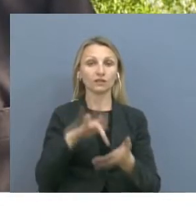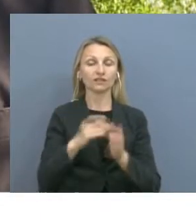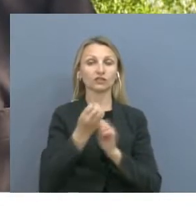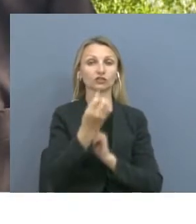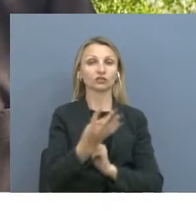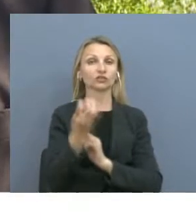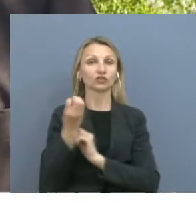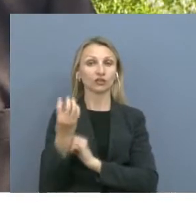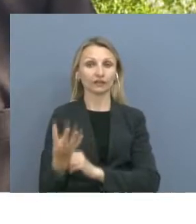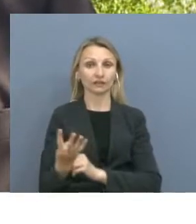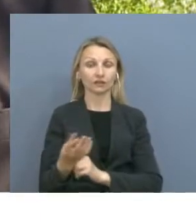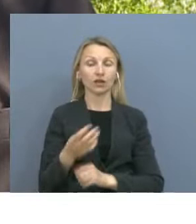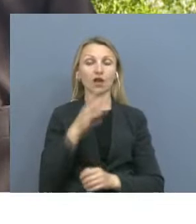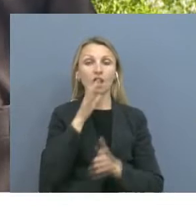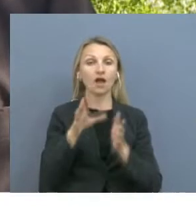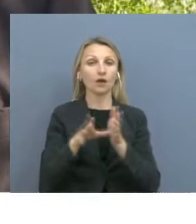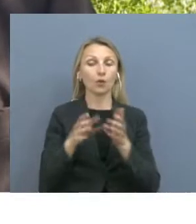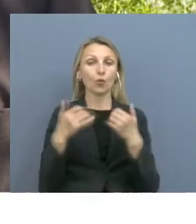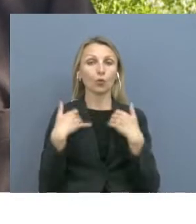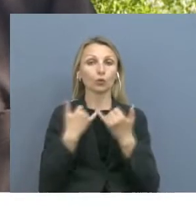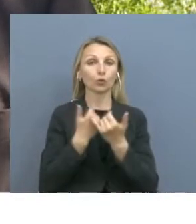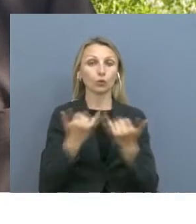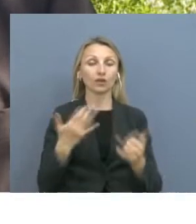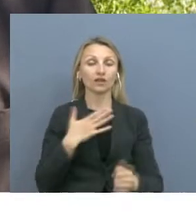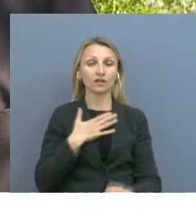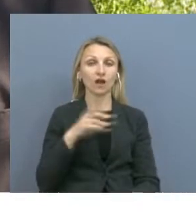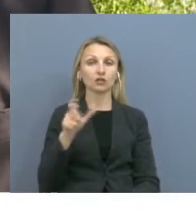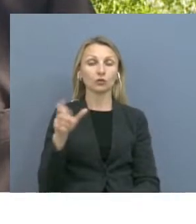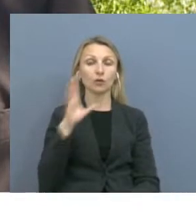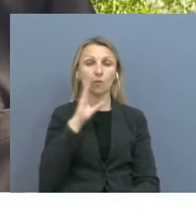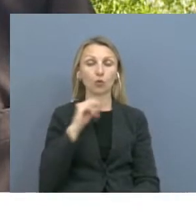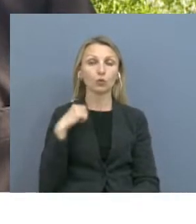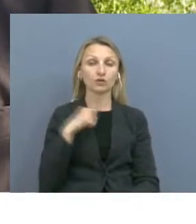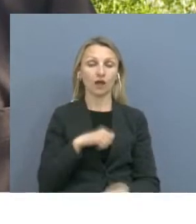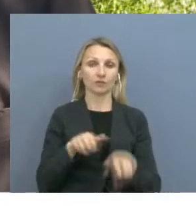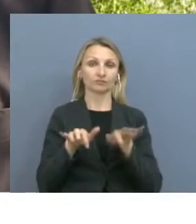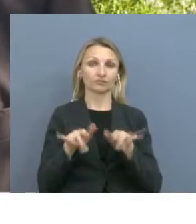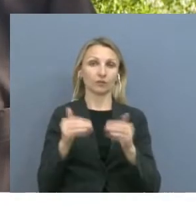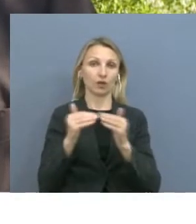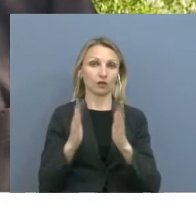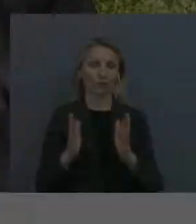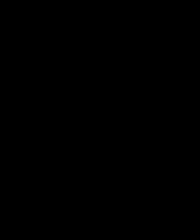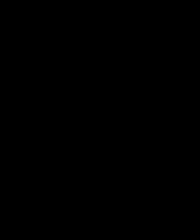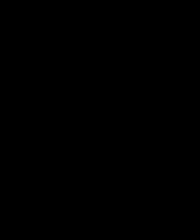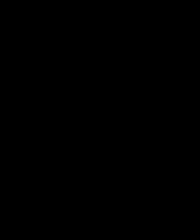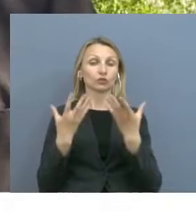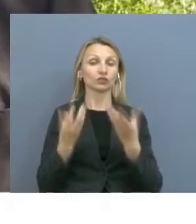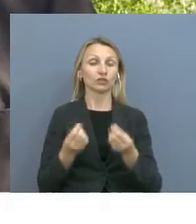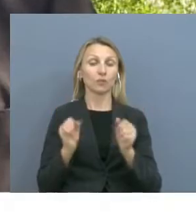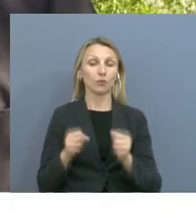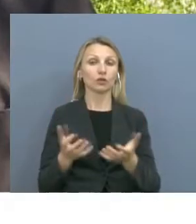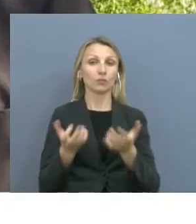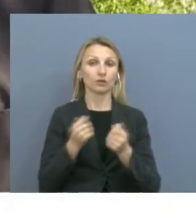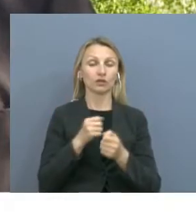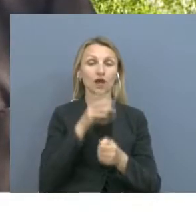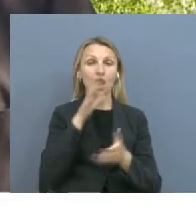касается электронных услуг, электронные услуги наши граждане могут получать самостоятельно. На сегодняшний день онлайн можно получать